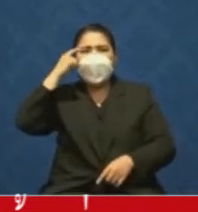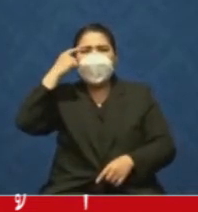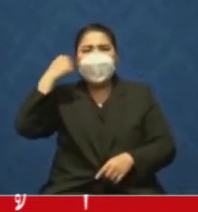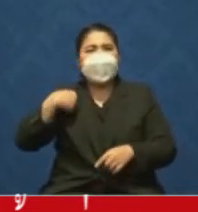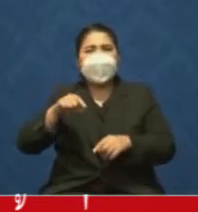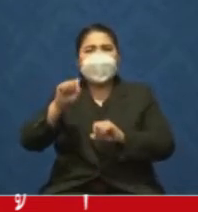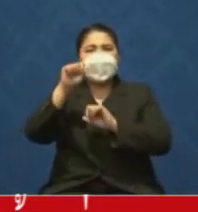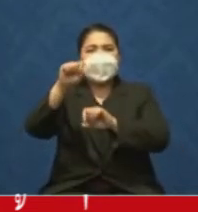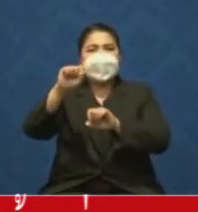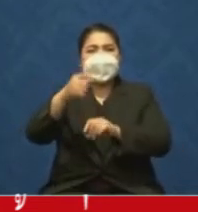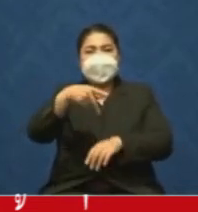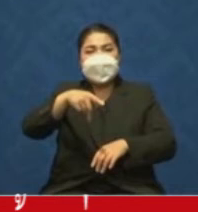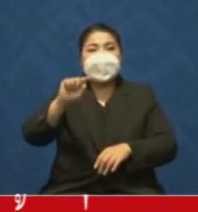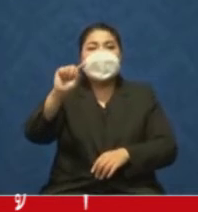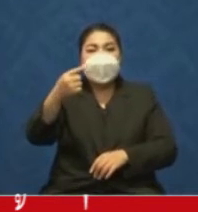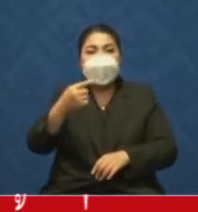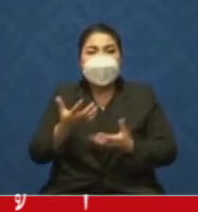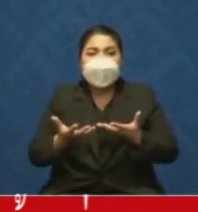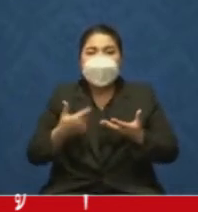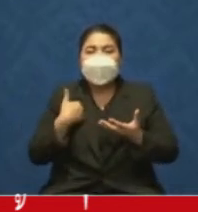วันรวงขึ้นก็แก้ข่วทันทีว่พร้อม